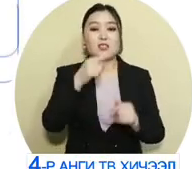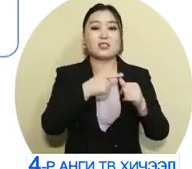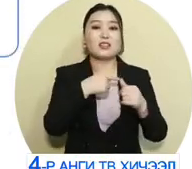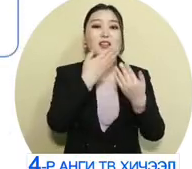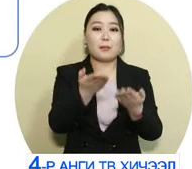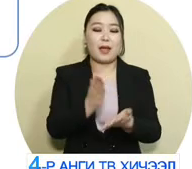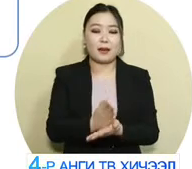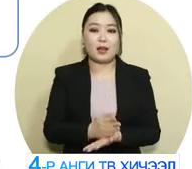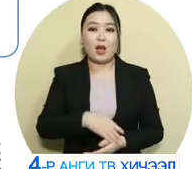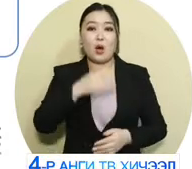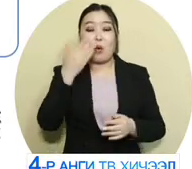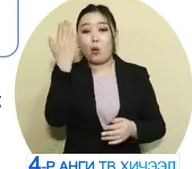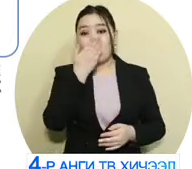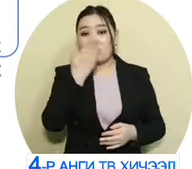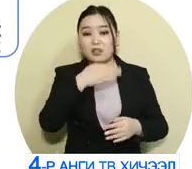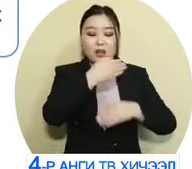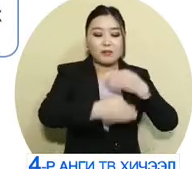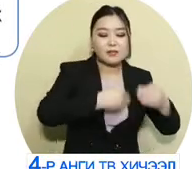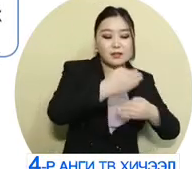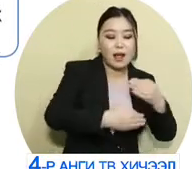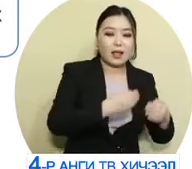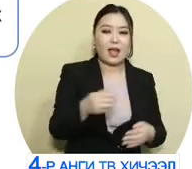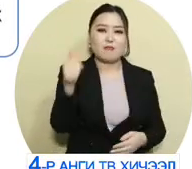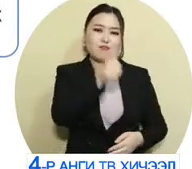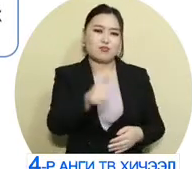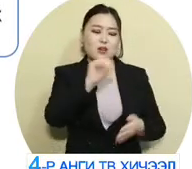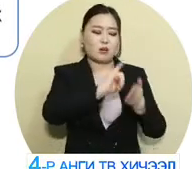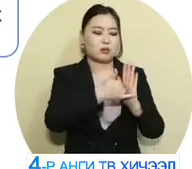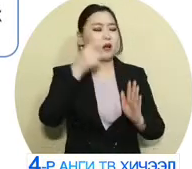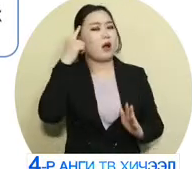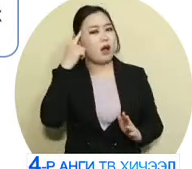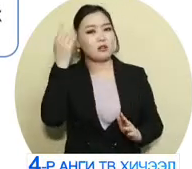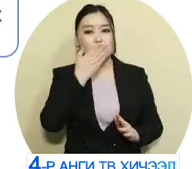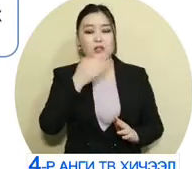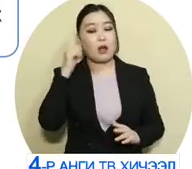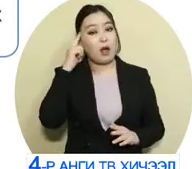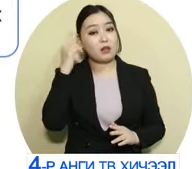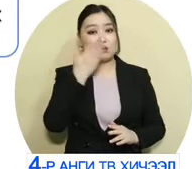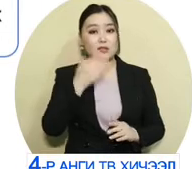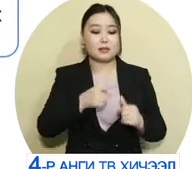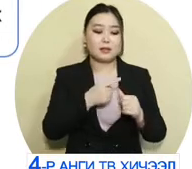унших явцдаа утгыг бүрэн ойлгож уншихыг ойлгож унших гэдэг юм байна.